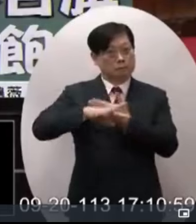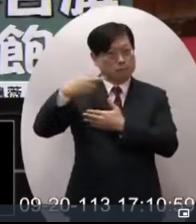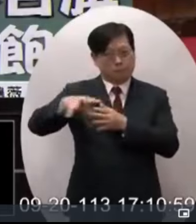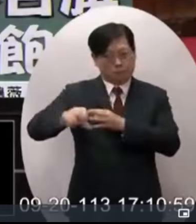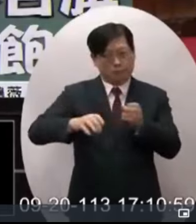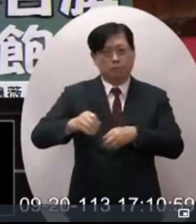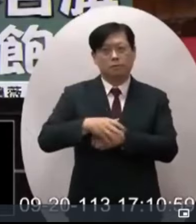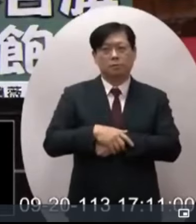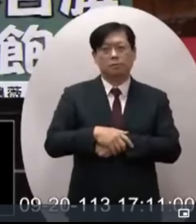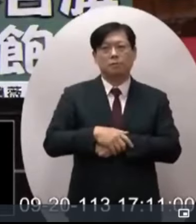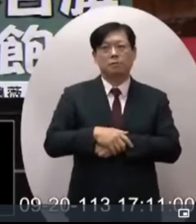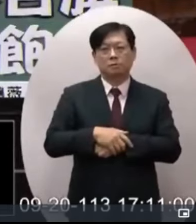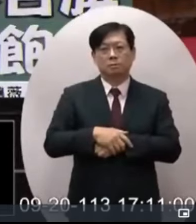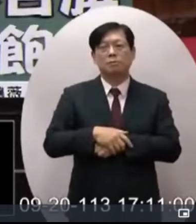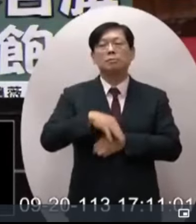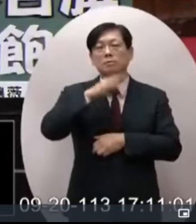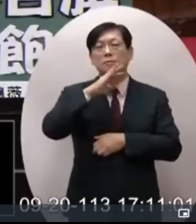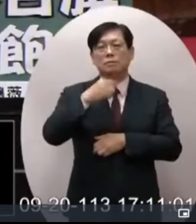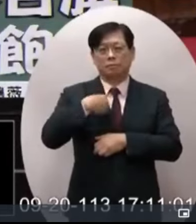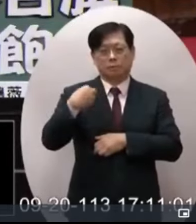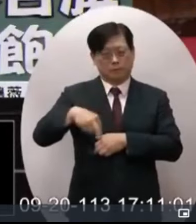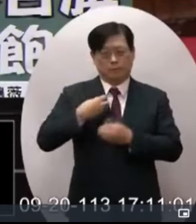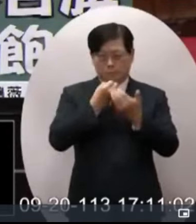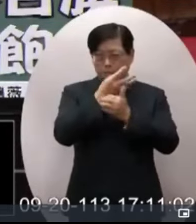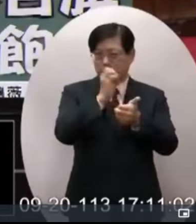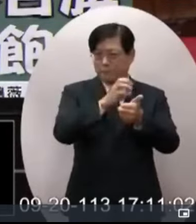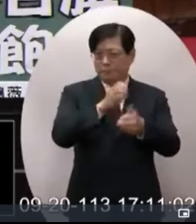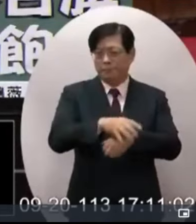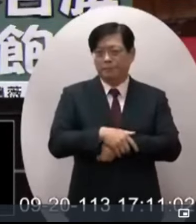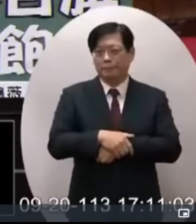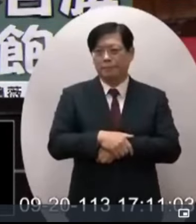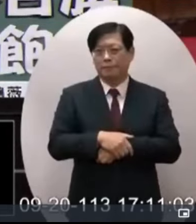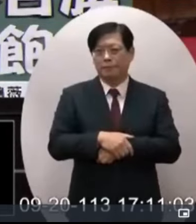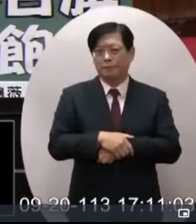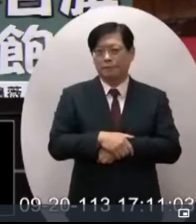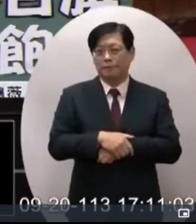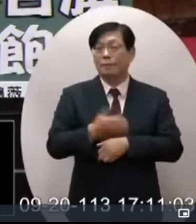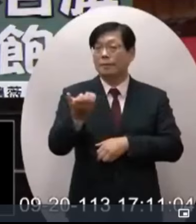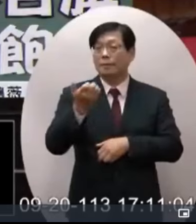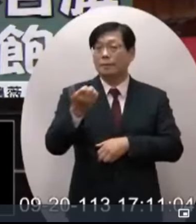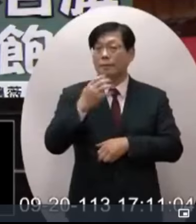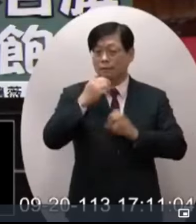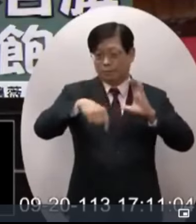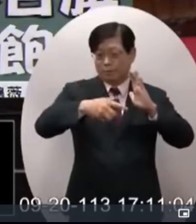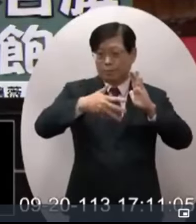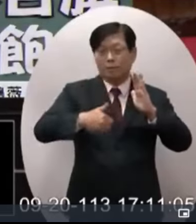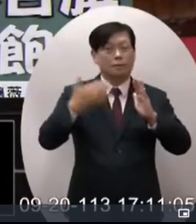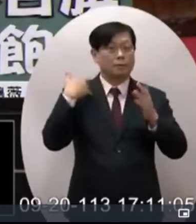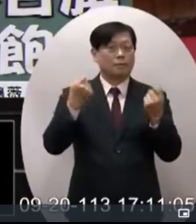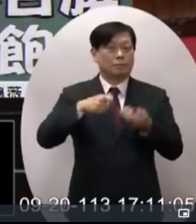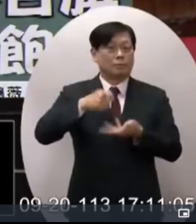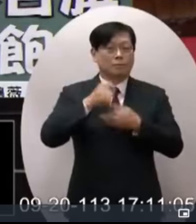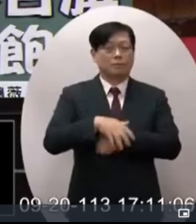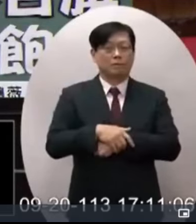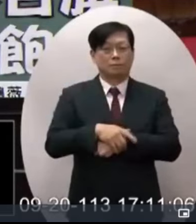些资料，人家来跟我在爆料。集中，刚才院长之前也讲，好，这个政府这政府